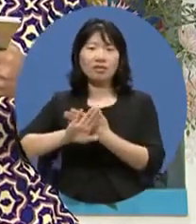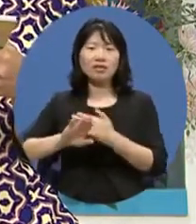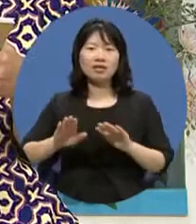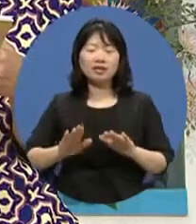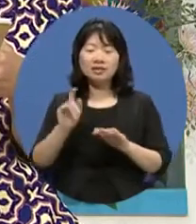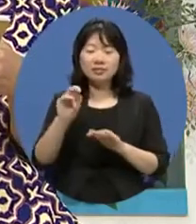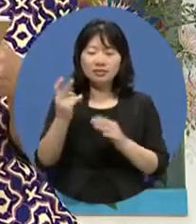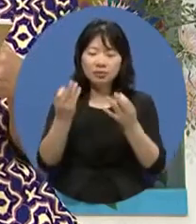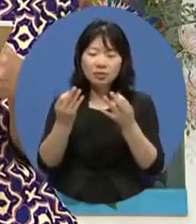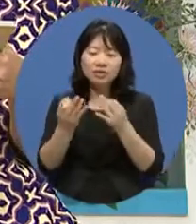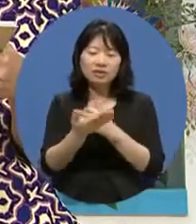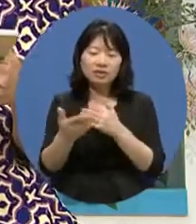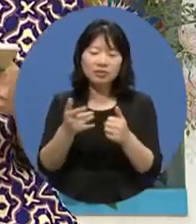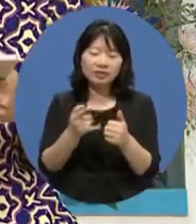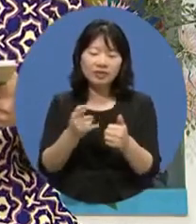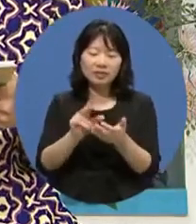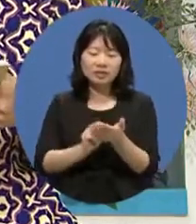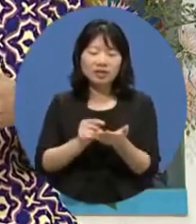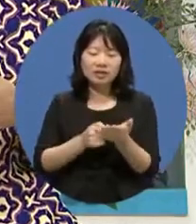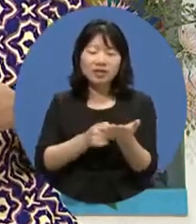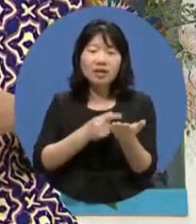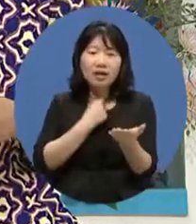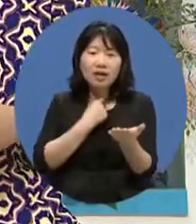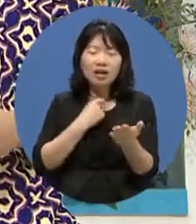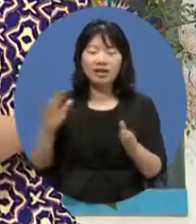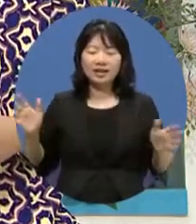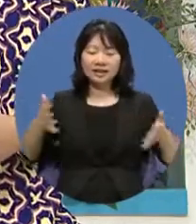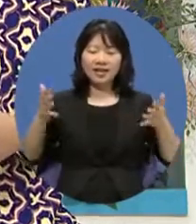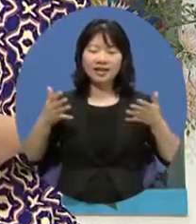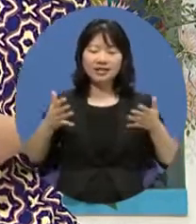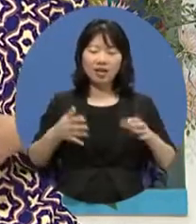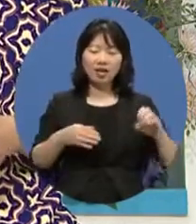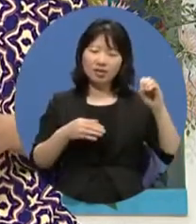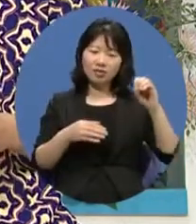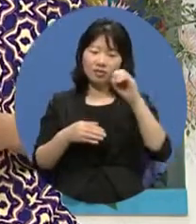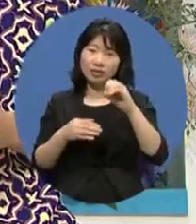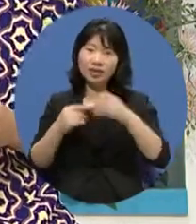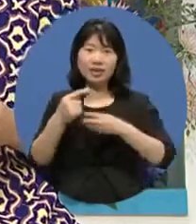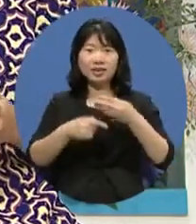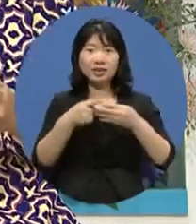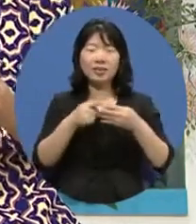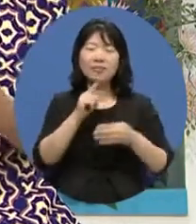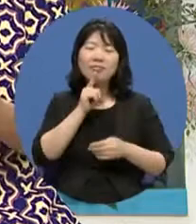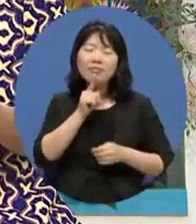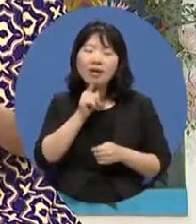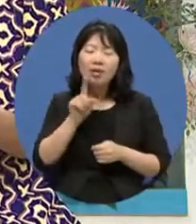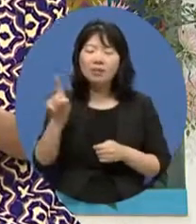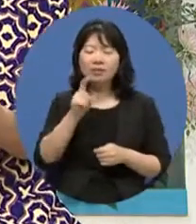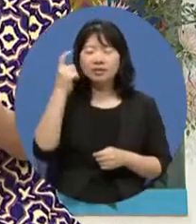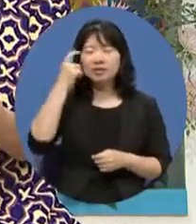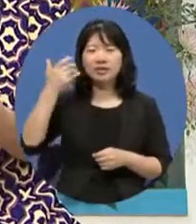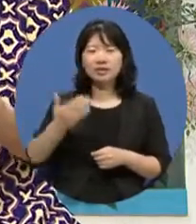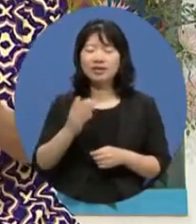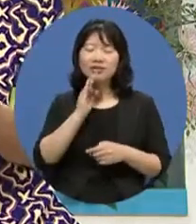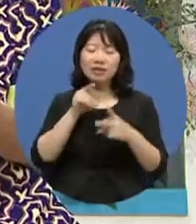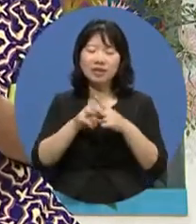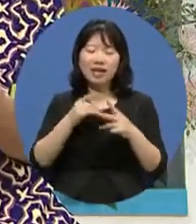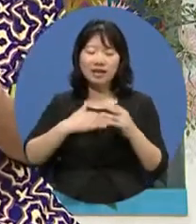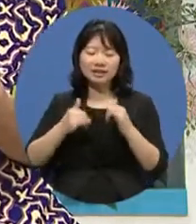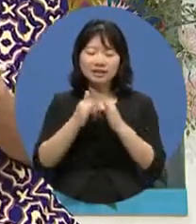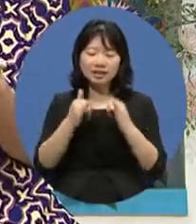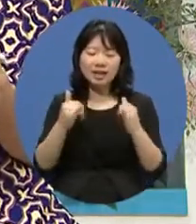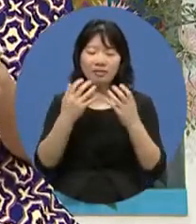자, 시청자 퀴즈 다시 한번 드릴게요. 가을은 땡땡의 계절이다. 과연 땡땡은 무엇일까요? 네, 벌써 정답 알고 계신